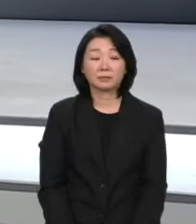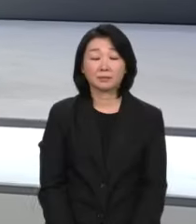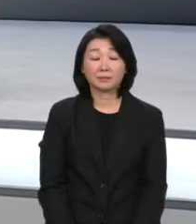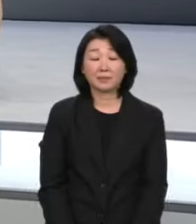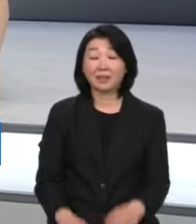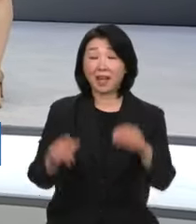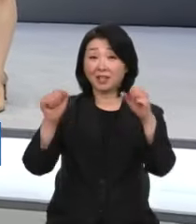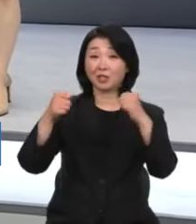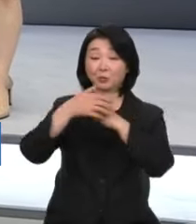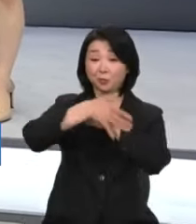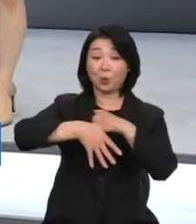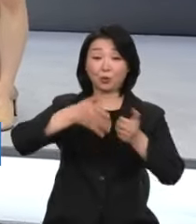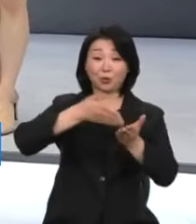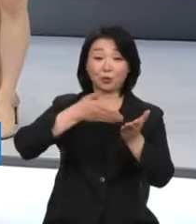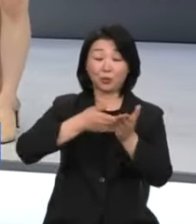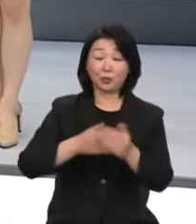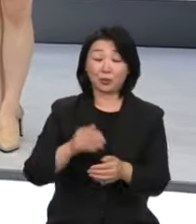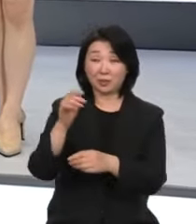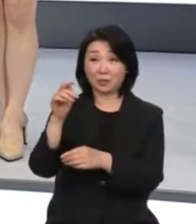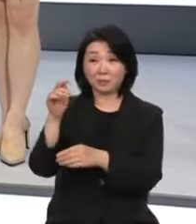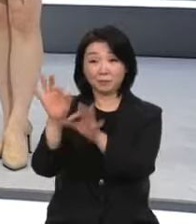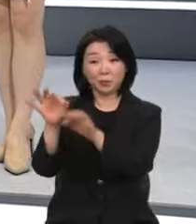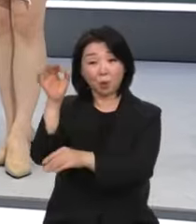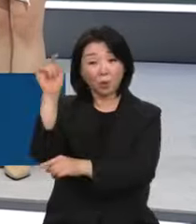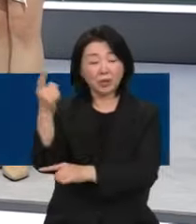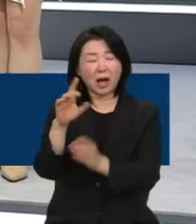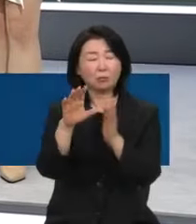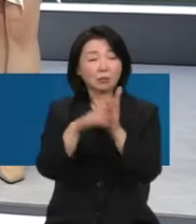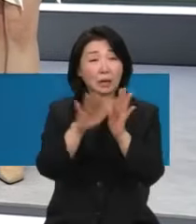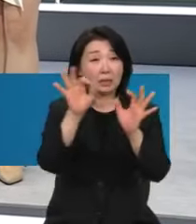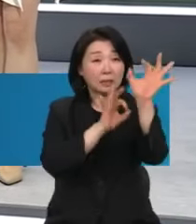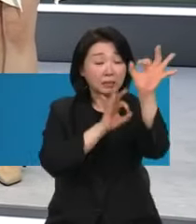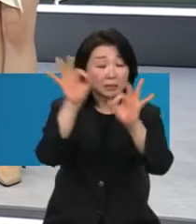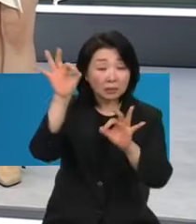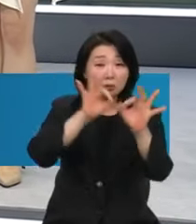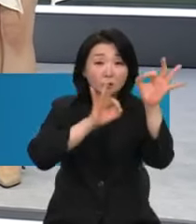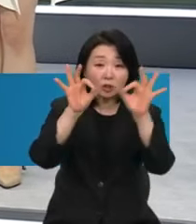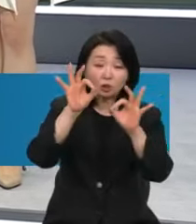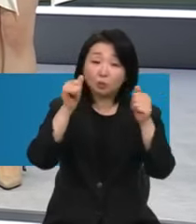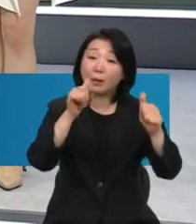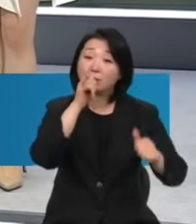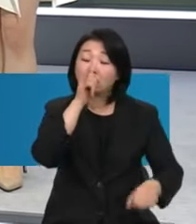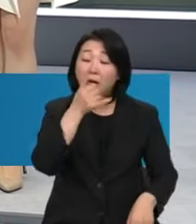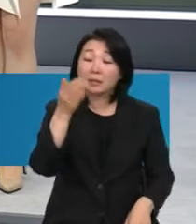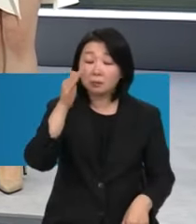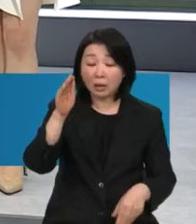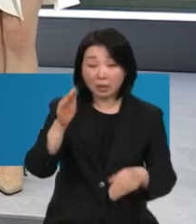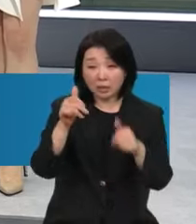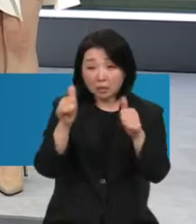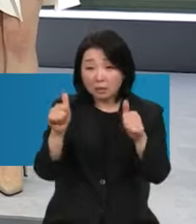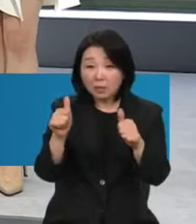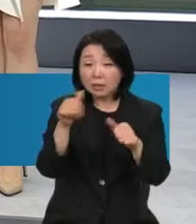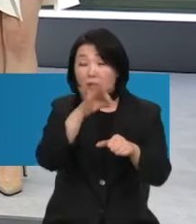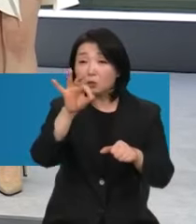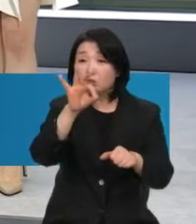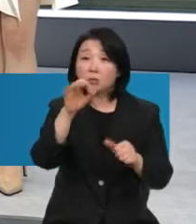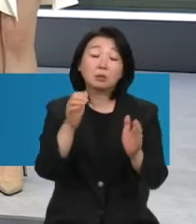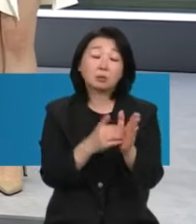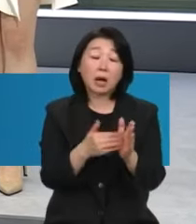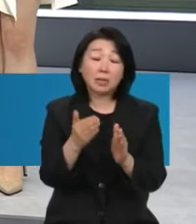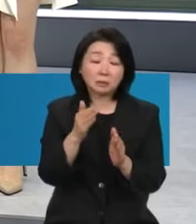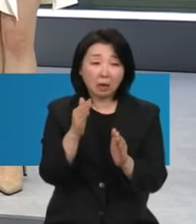스포츠 뉴스입니다. 프로야구에서 오심은 언제든 나올 수 있죠. 그런데 심판진이 실수를 인정하면 될 일인데